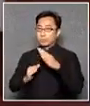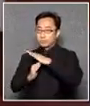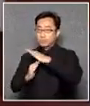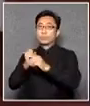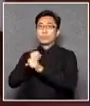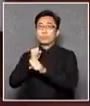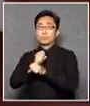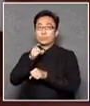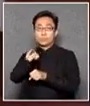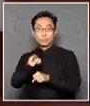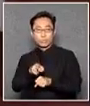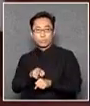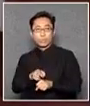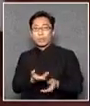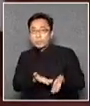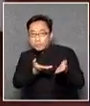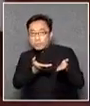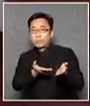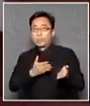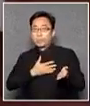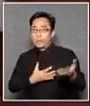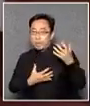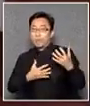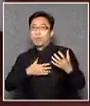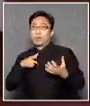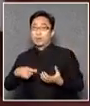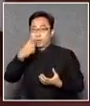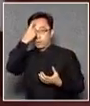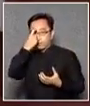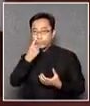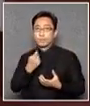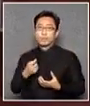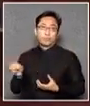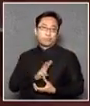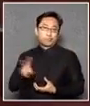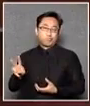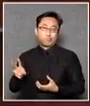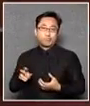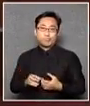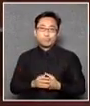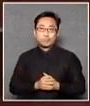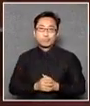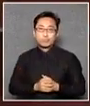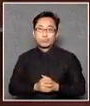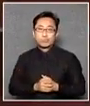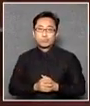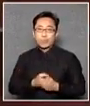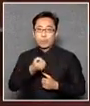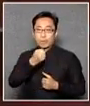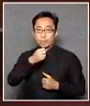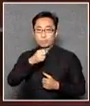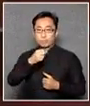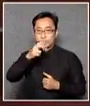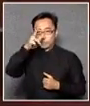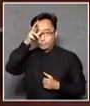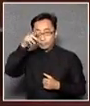怕惡的態度和他的主子梁匪鎮英可謂一以貫之。特區警察背棄